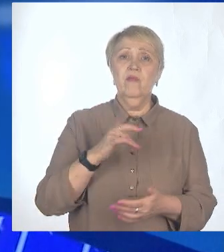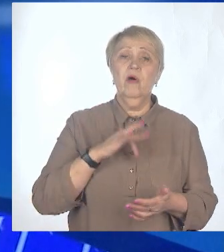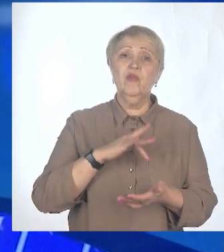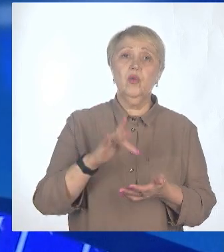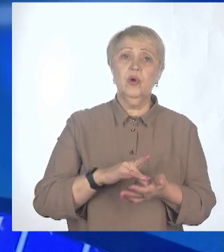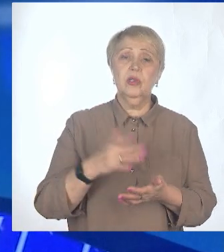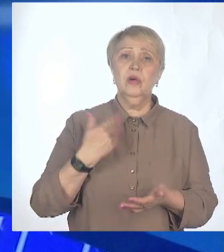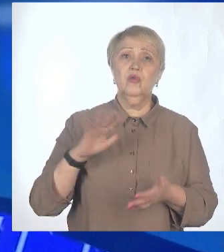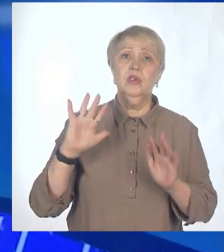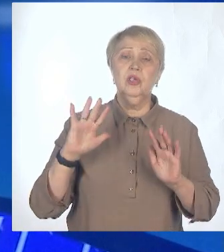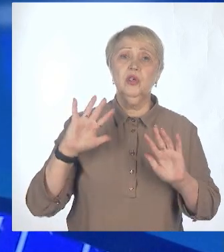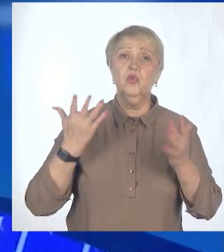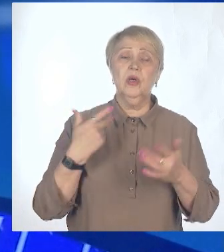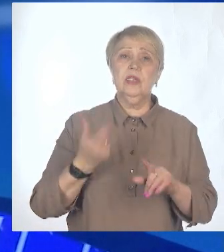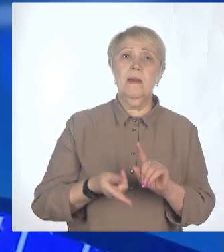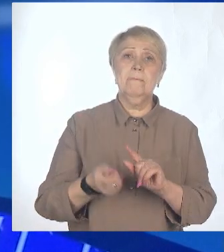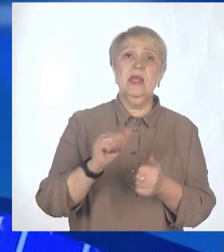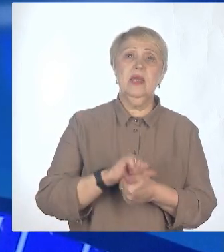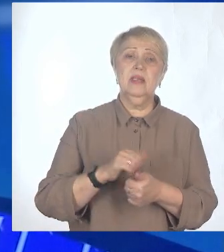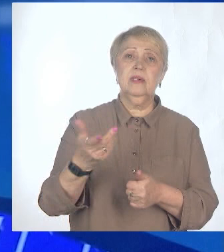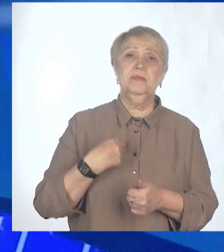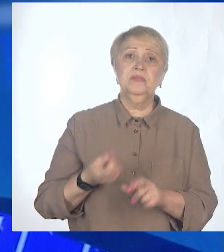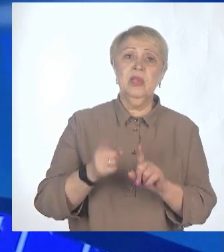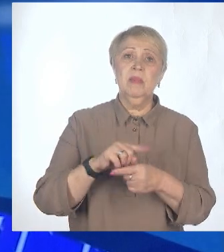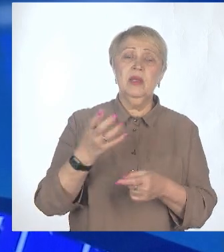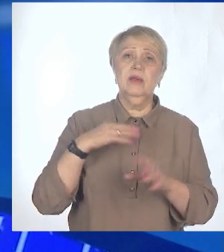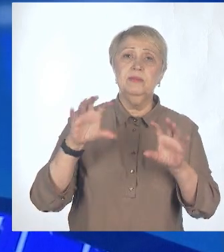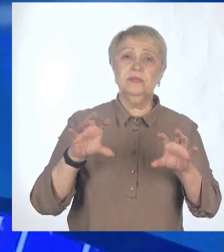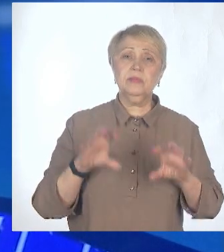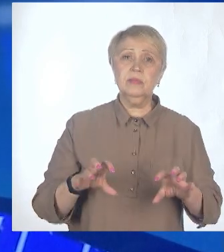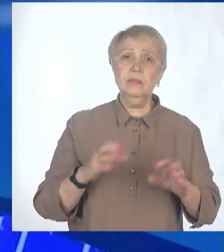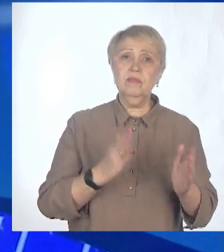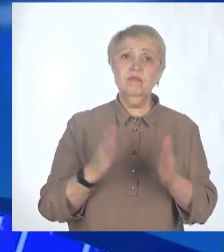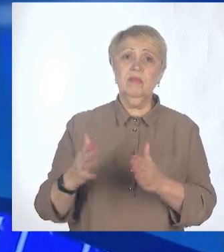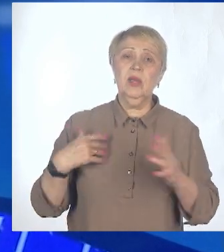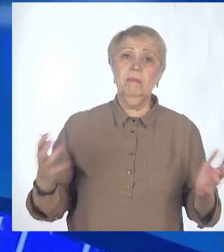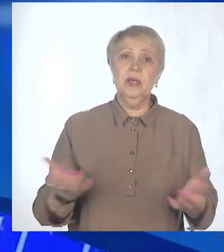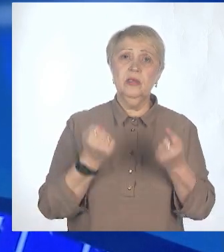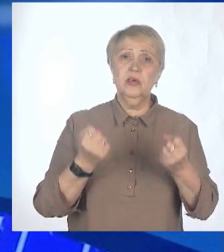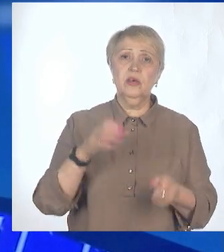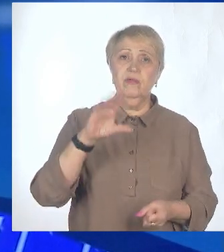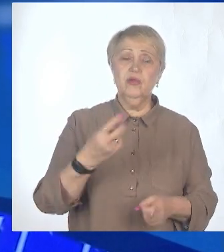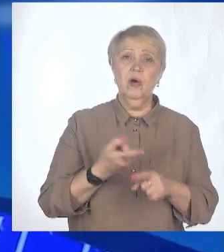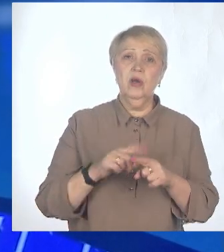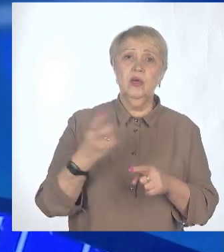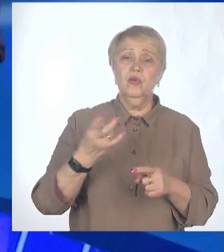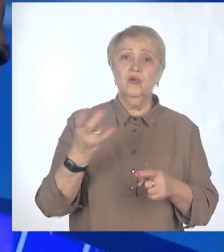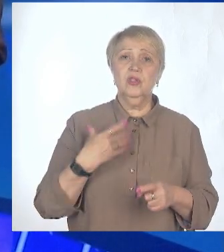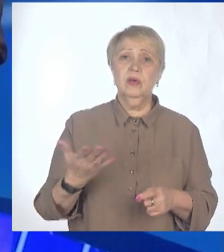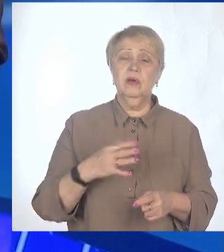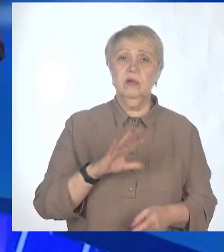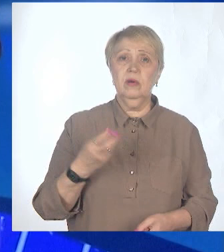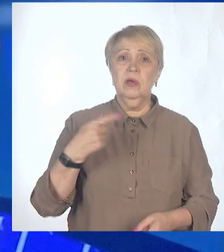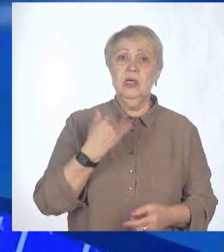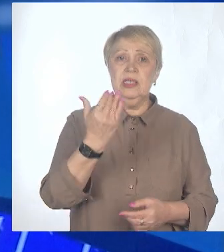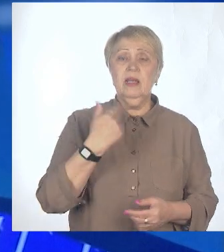меняется, подвижки меняют, законодательство, меры поддержки, все это. Нужно держать руку на пульсе, хочется вот с такими экспертами,